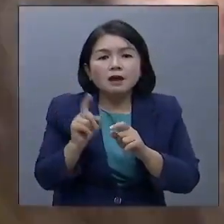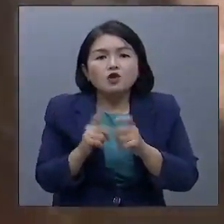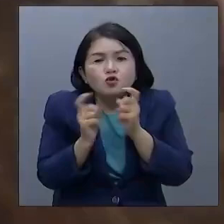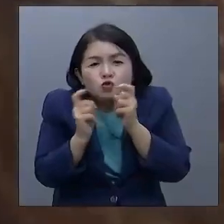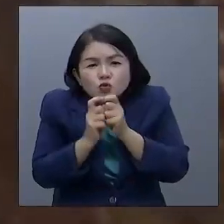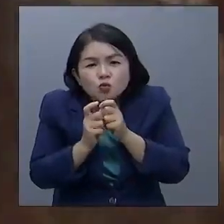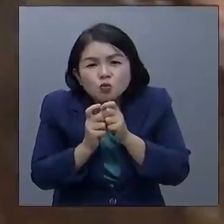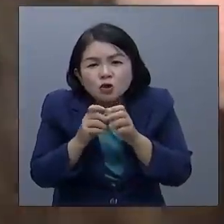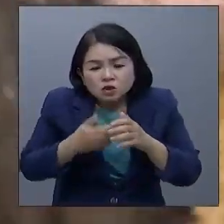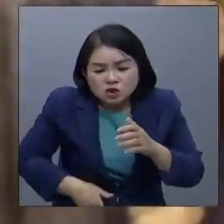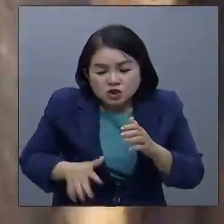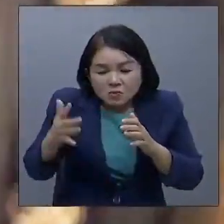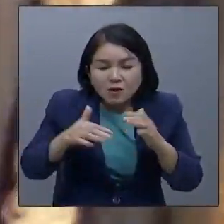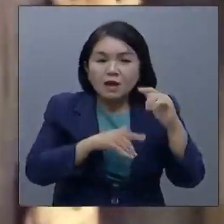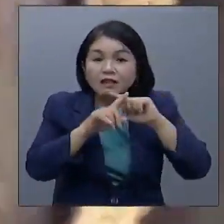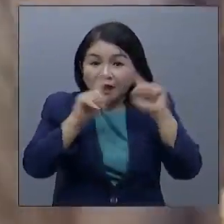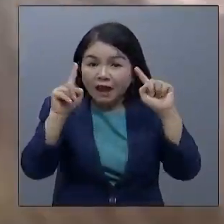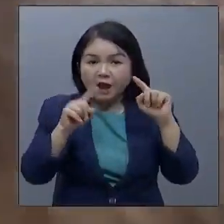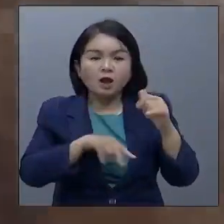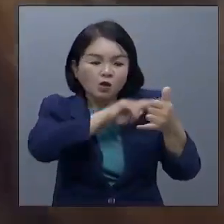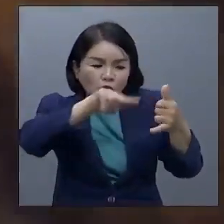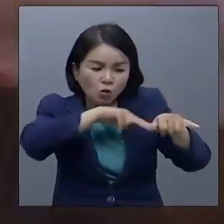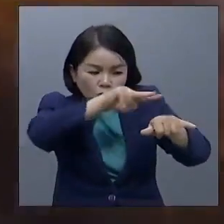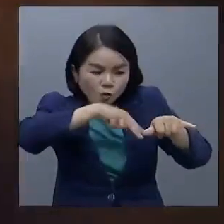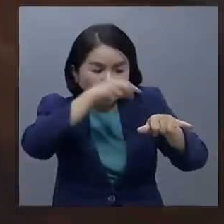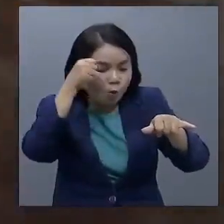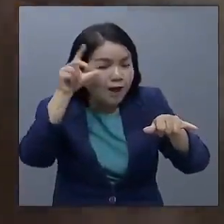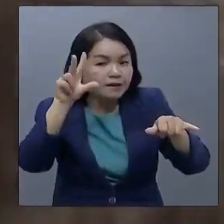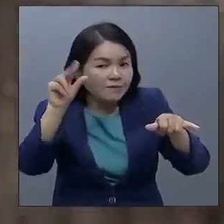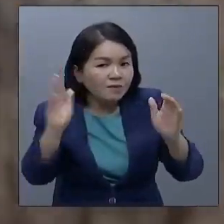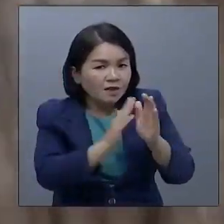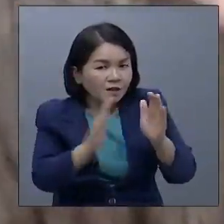โรคครบ30วันเข้าใจคำพูดของคว